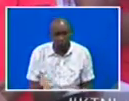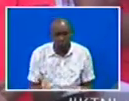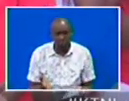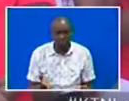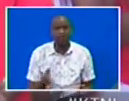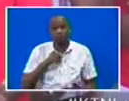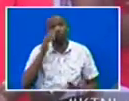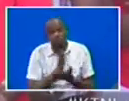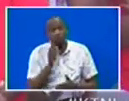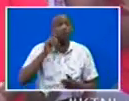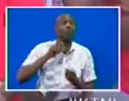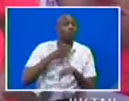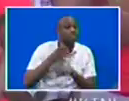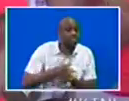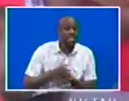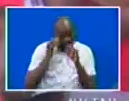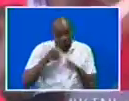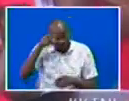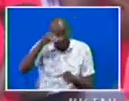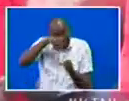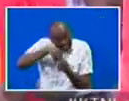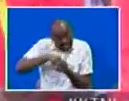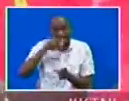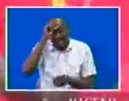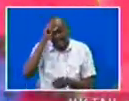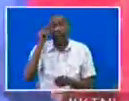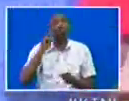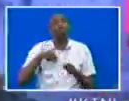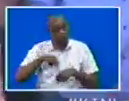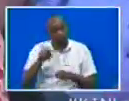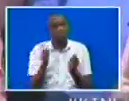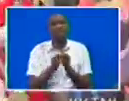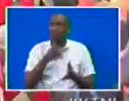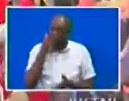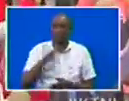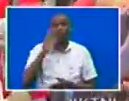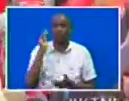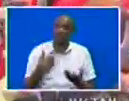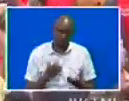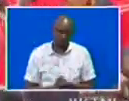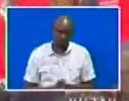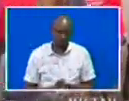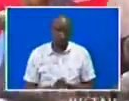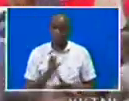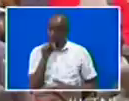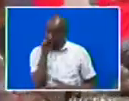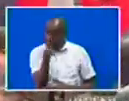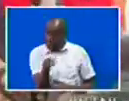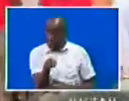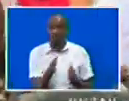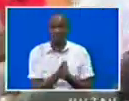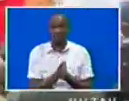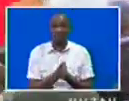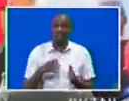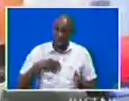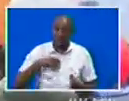sio kweli? Sasa kama mngekuwa ndani ya serikali tugawe pamoja, singekuwa hata zaidi. Na ni hapa ambapo hoja ukosefu wa